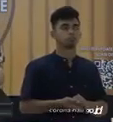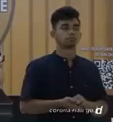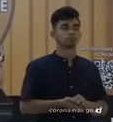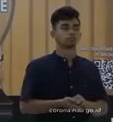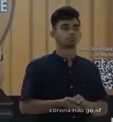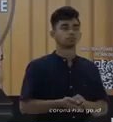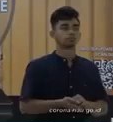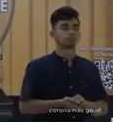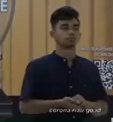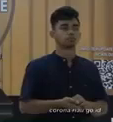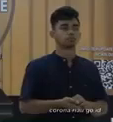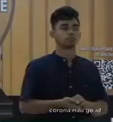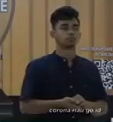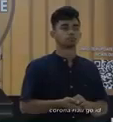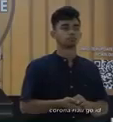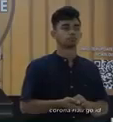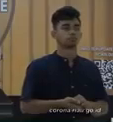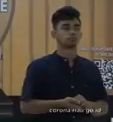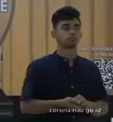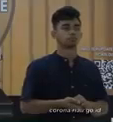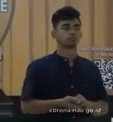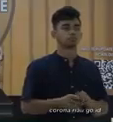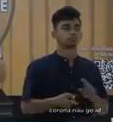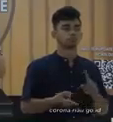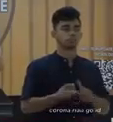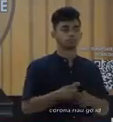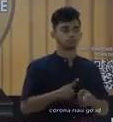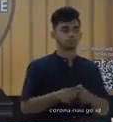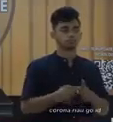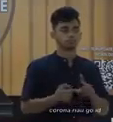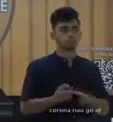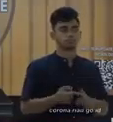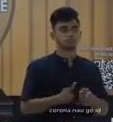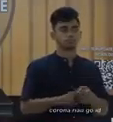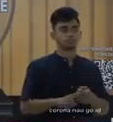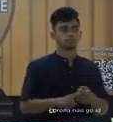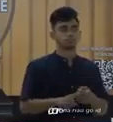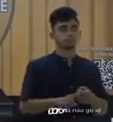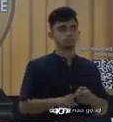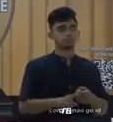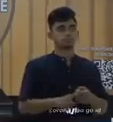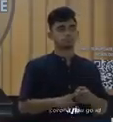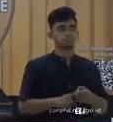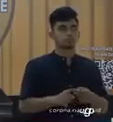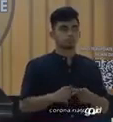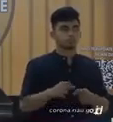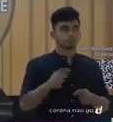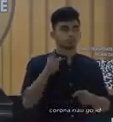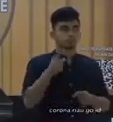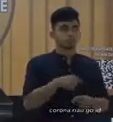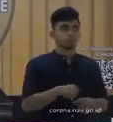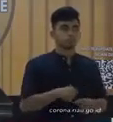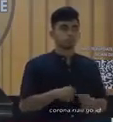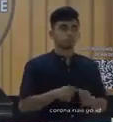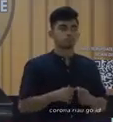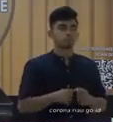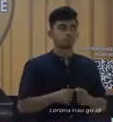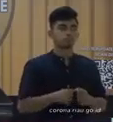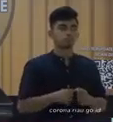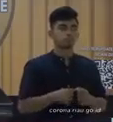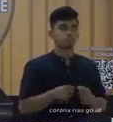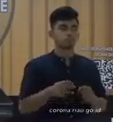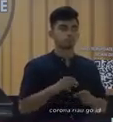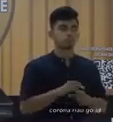Bang? Apa itu? Herd immunity. Herd immunity yang kayak gini. Herd immunity itu